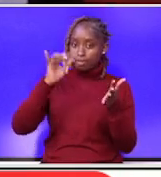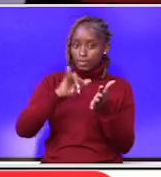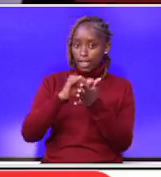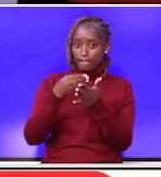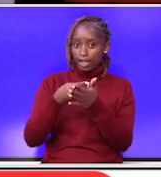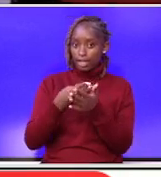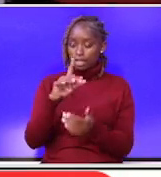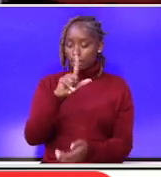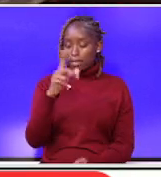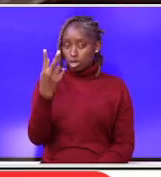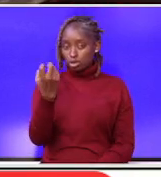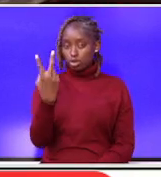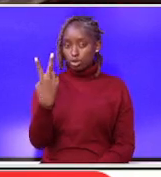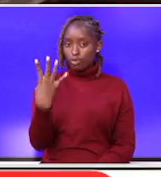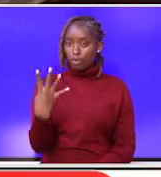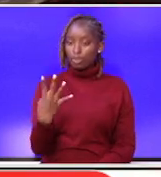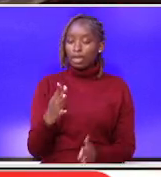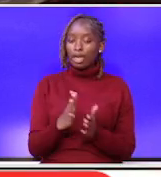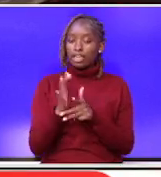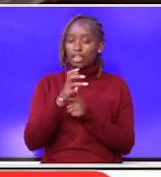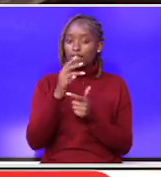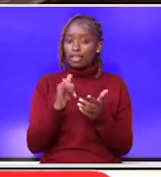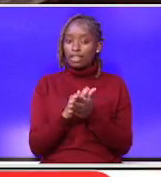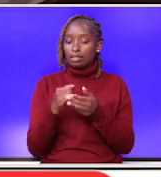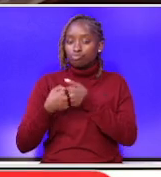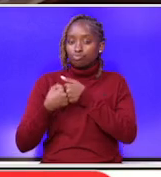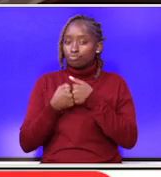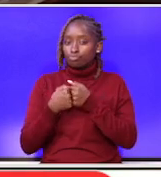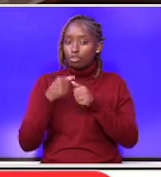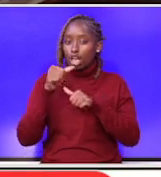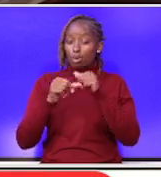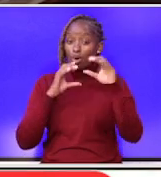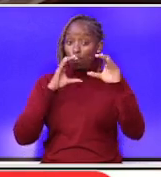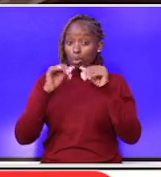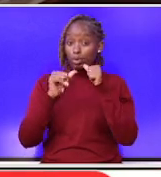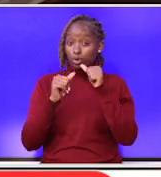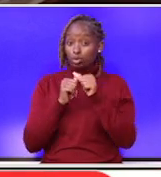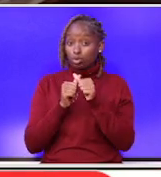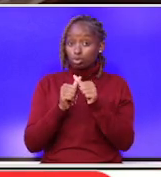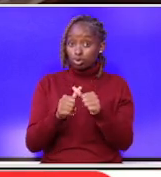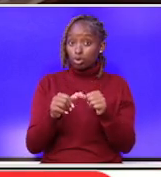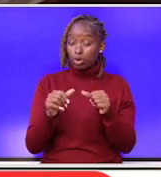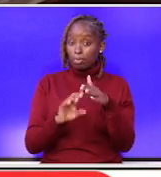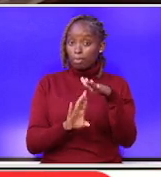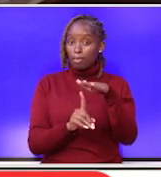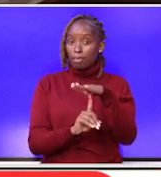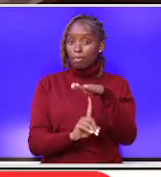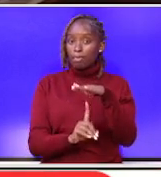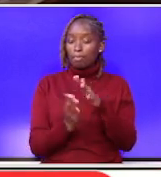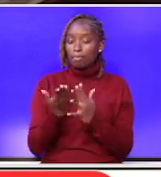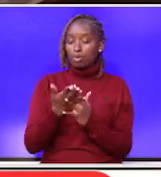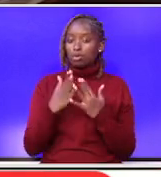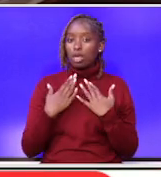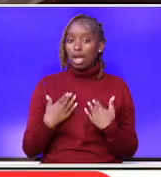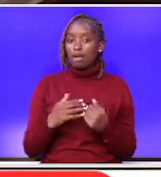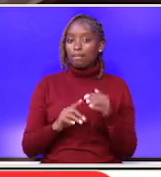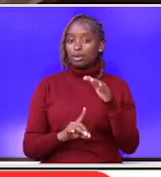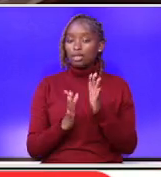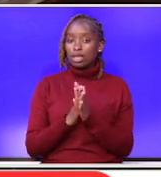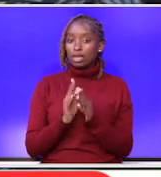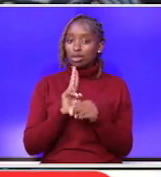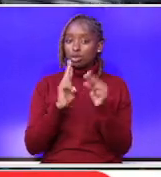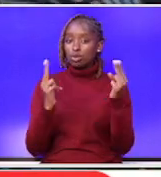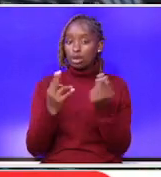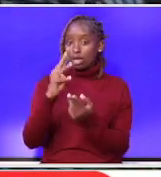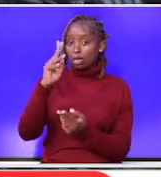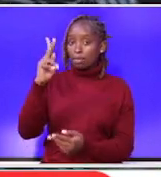mwaka 2024. Na licha ya changamoto za mawasiliano zinazoendelea kati ya wizara na muungano wa KMPDU, swali linabaki